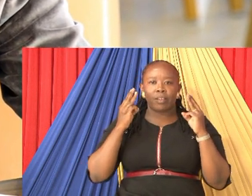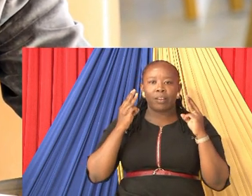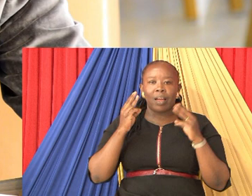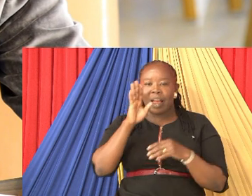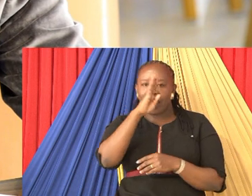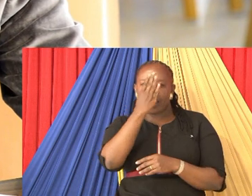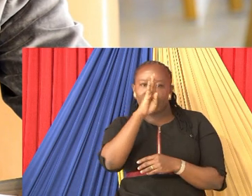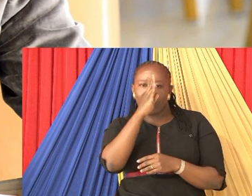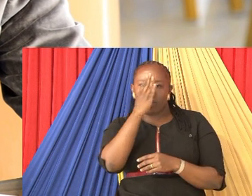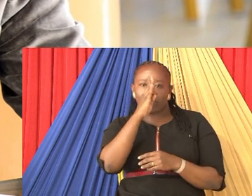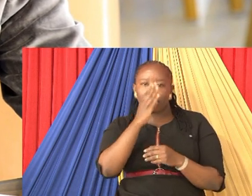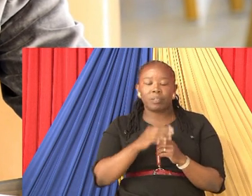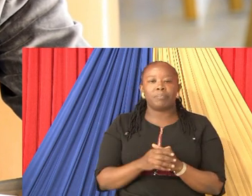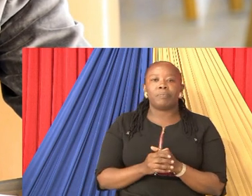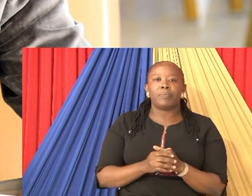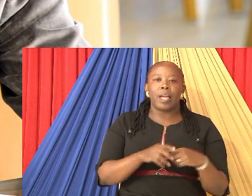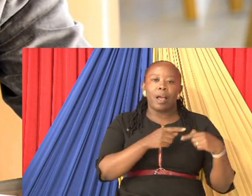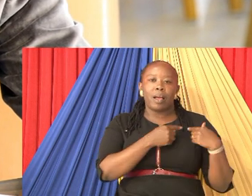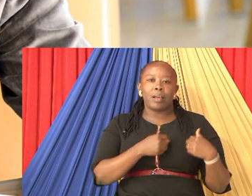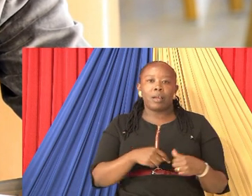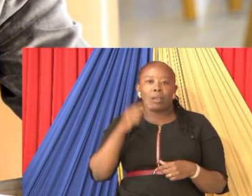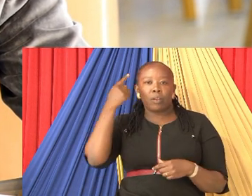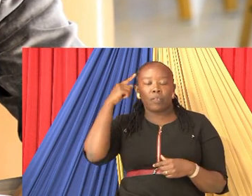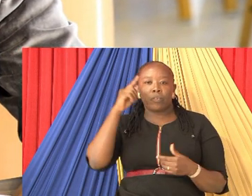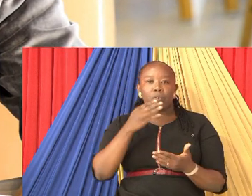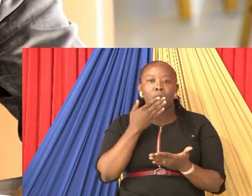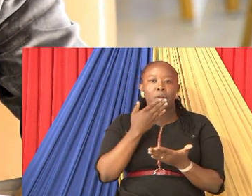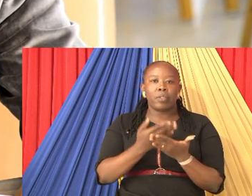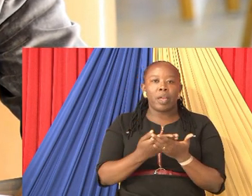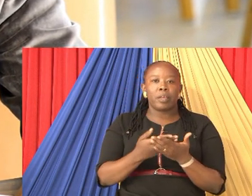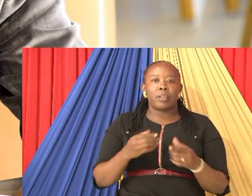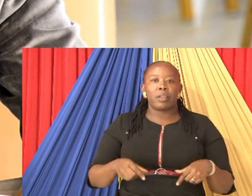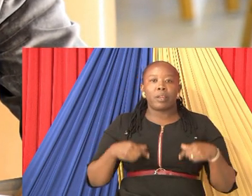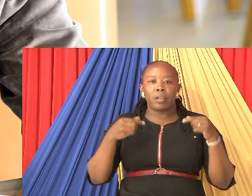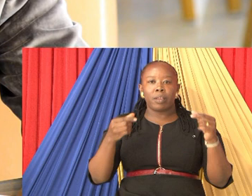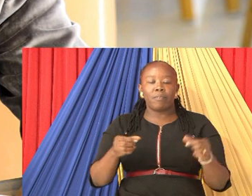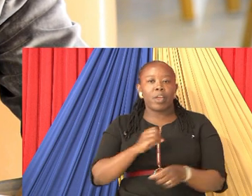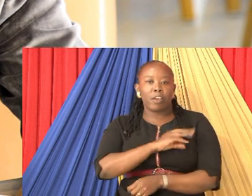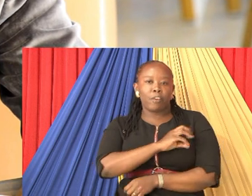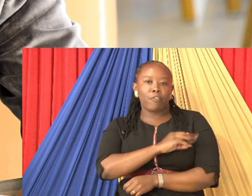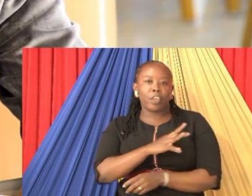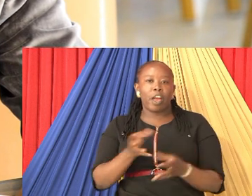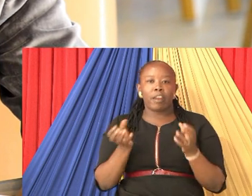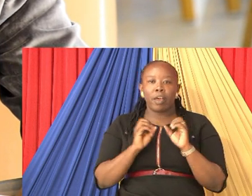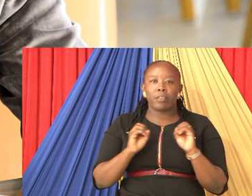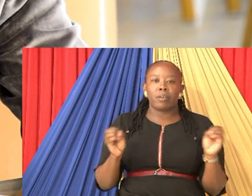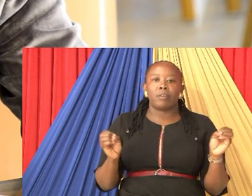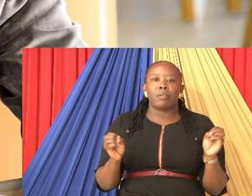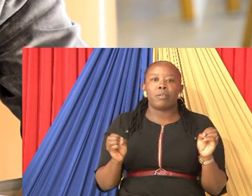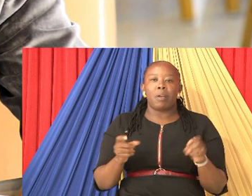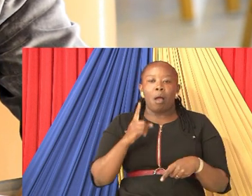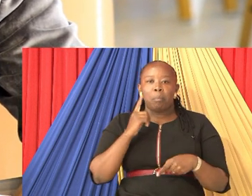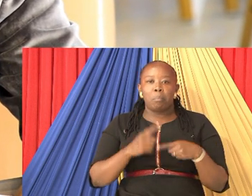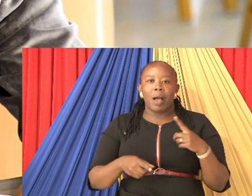si moyo wa kulalamika ama kufadhaika. Sio moyo wa kuogopa. Lakini katika